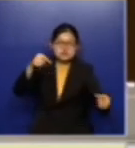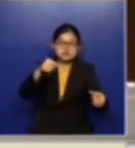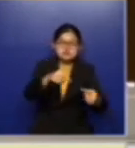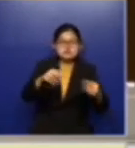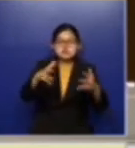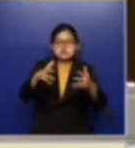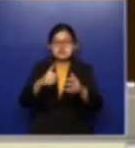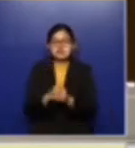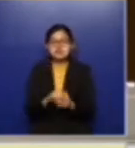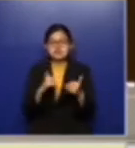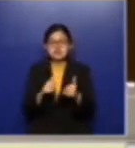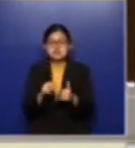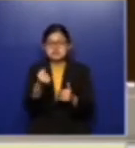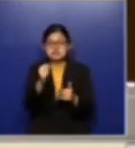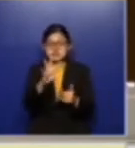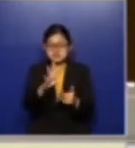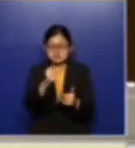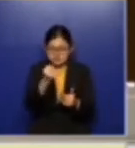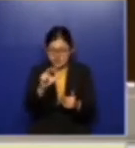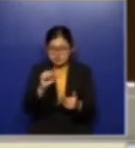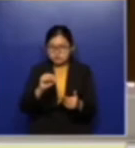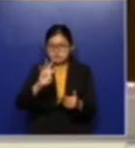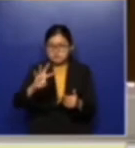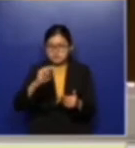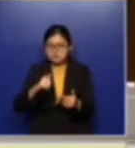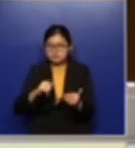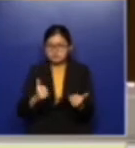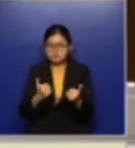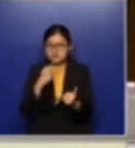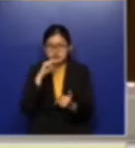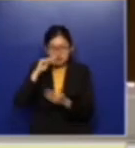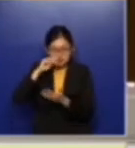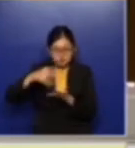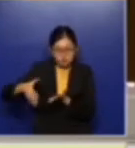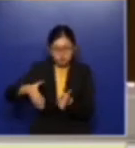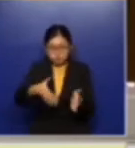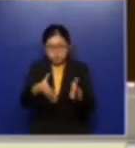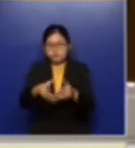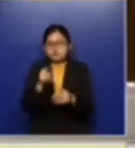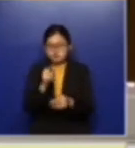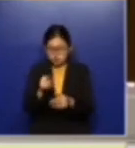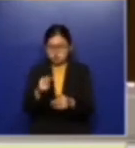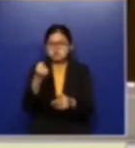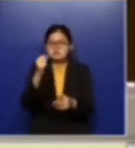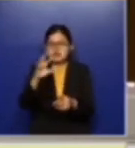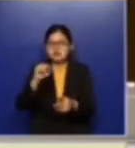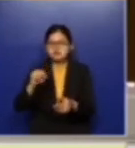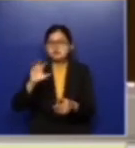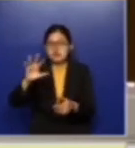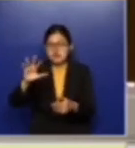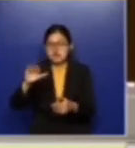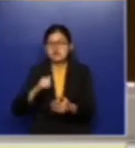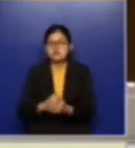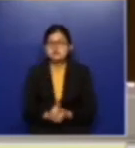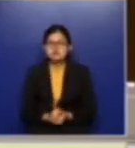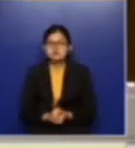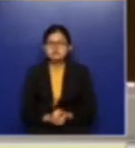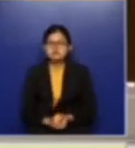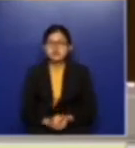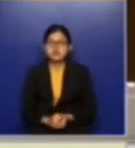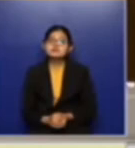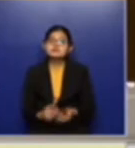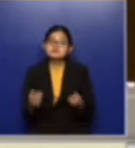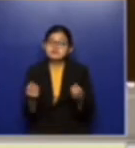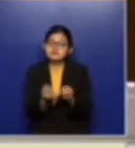า 13.4 ถ้าจะปล่อยน้ำได้ต้อง 15.5 ดังนั้น